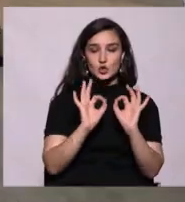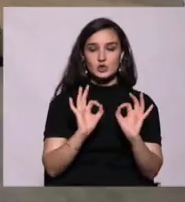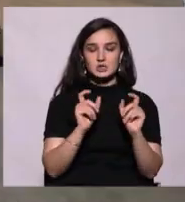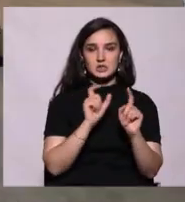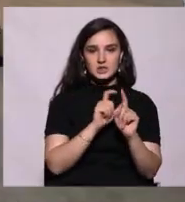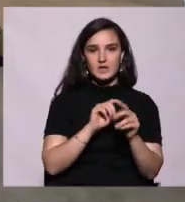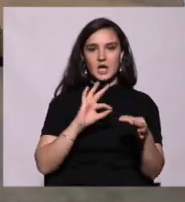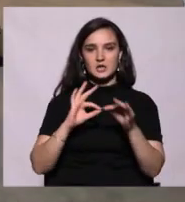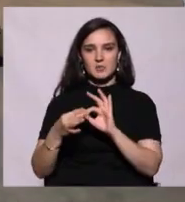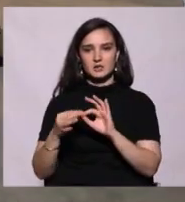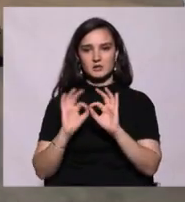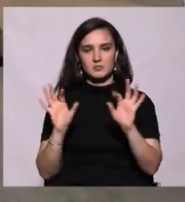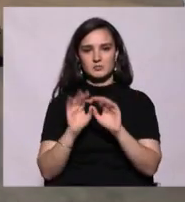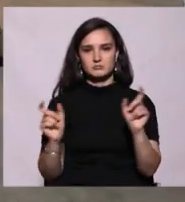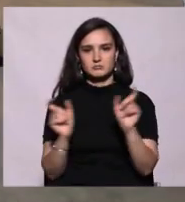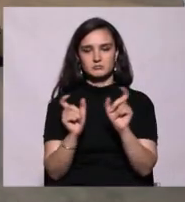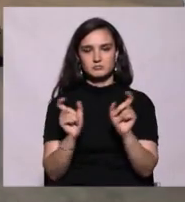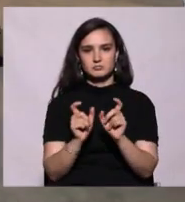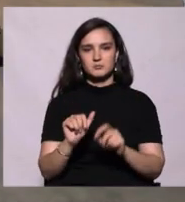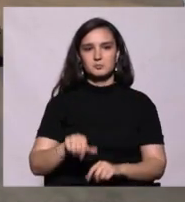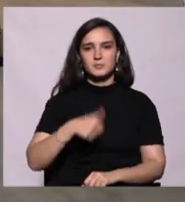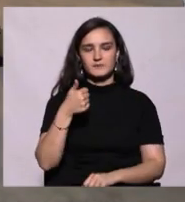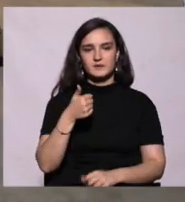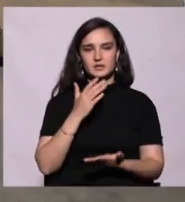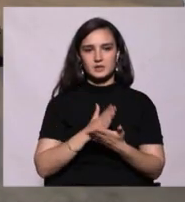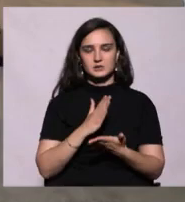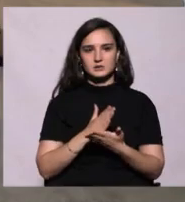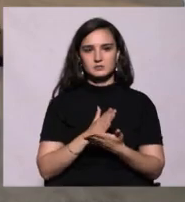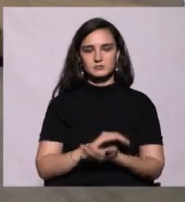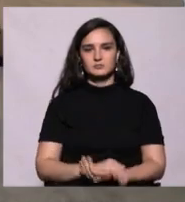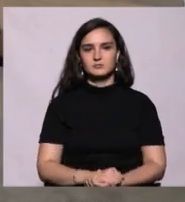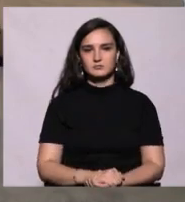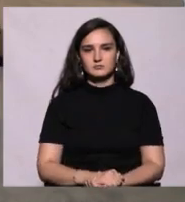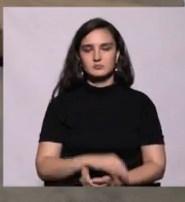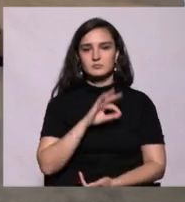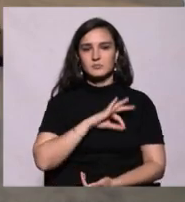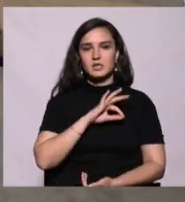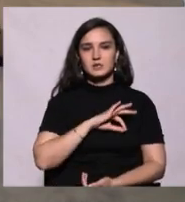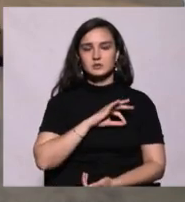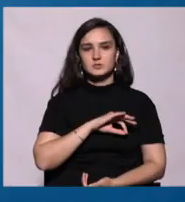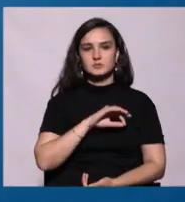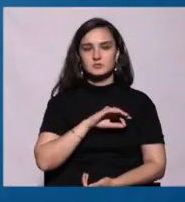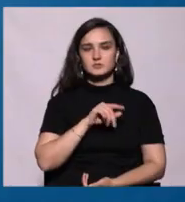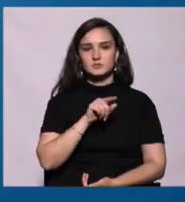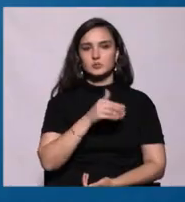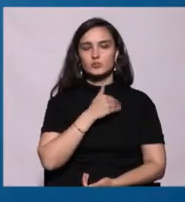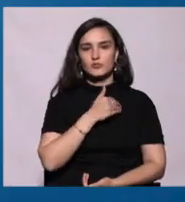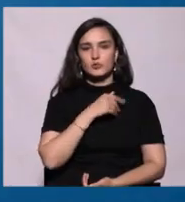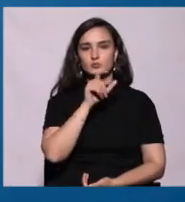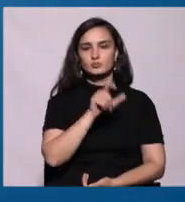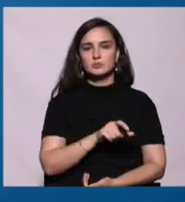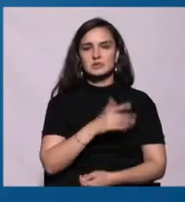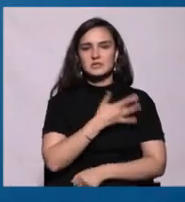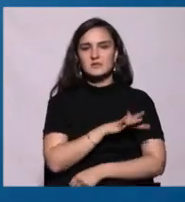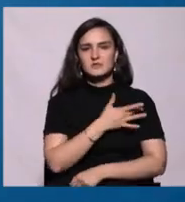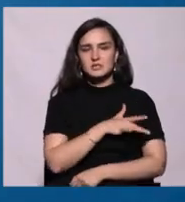სიტყვები. So, our first sentence is things that a customer requires or wants from a